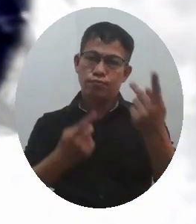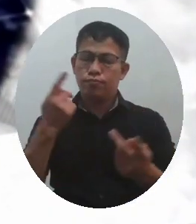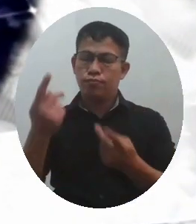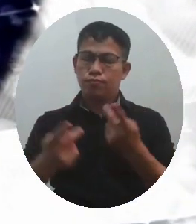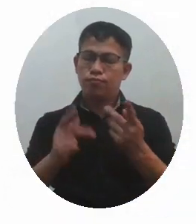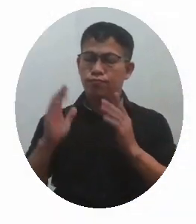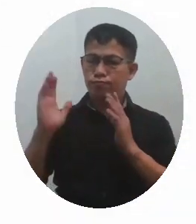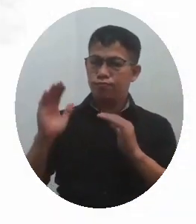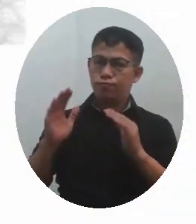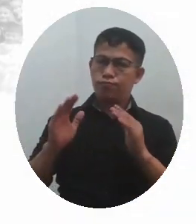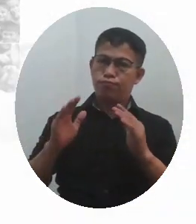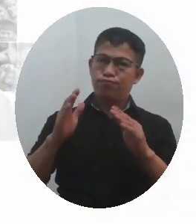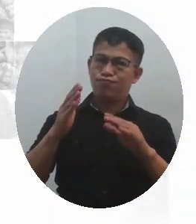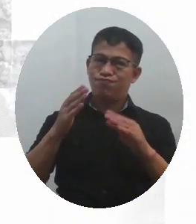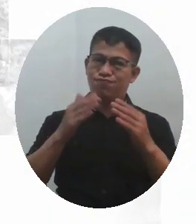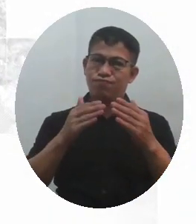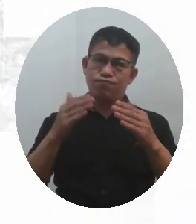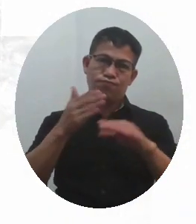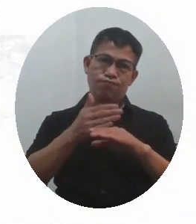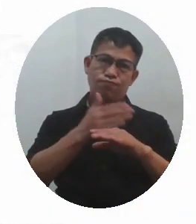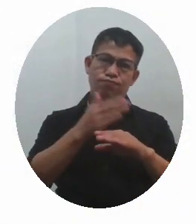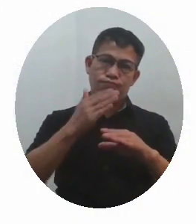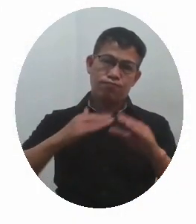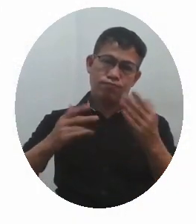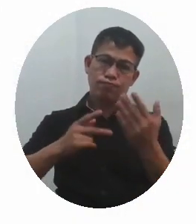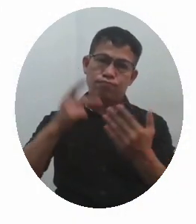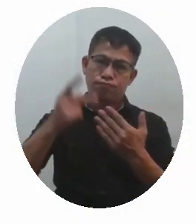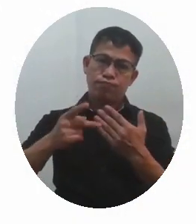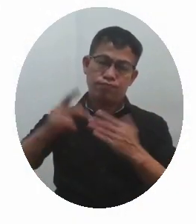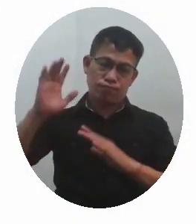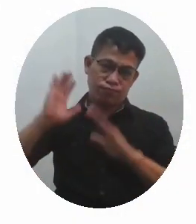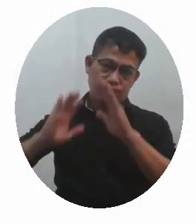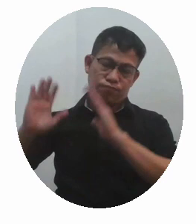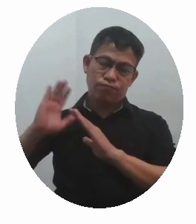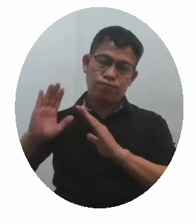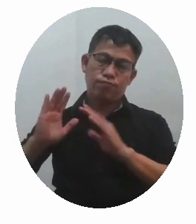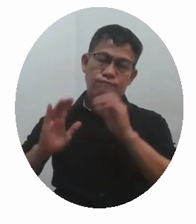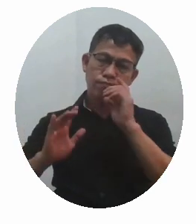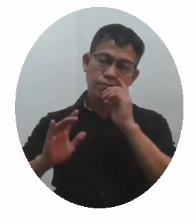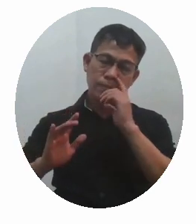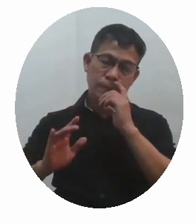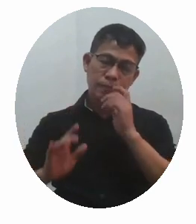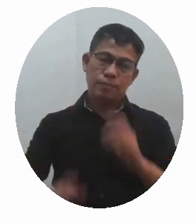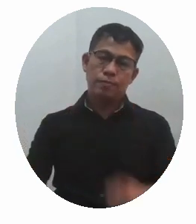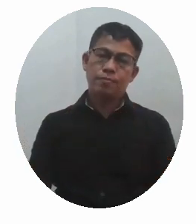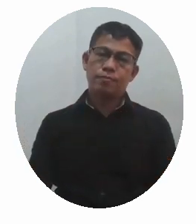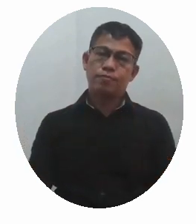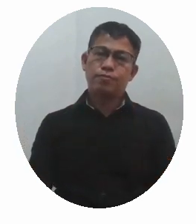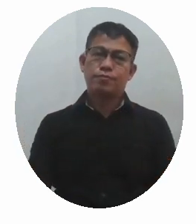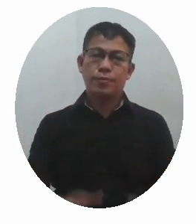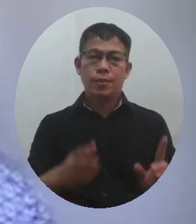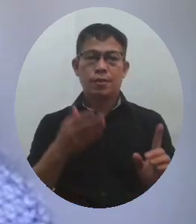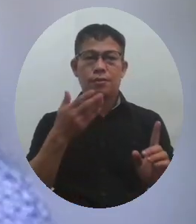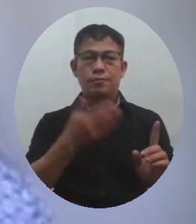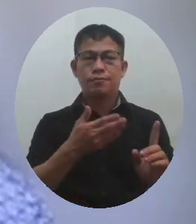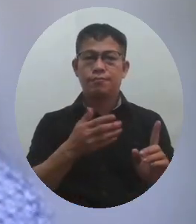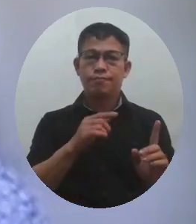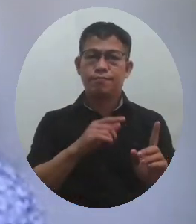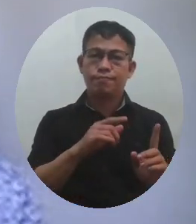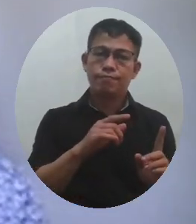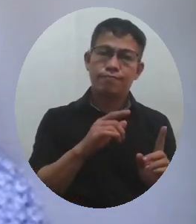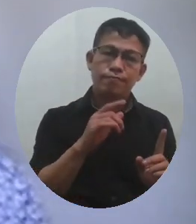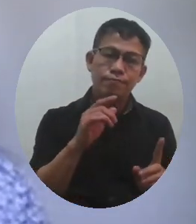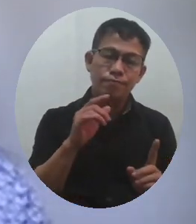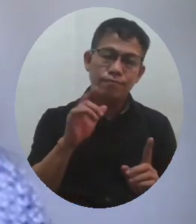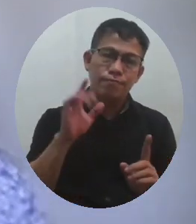makatulong sa kapwa. Naway mahigtan natin ang ating mga naisagawang tulong noong mga nakaraan. Isang